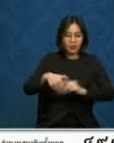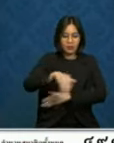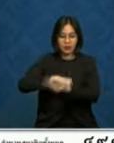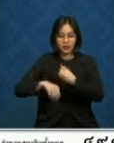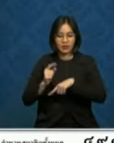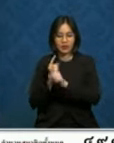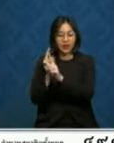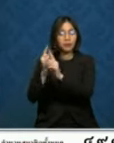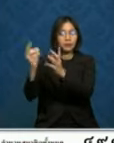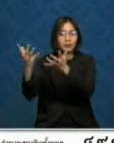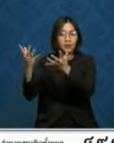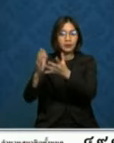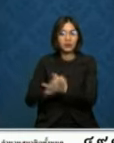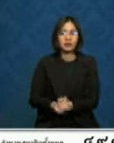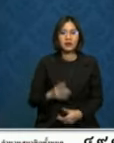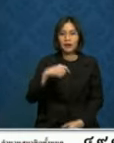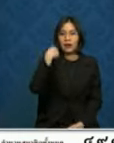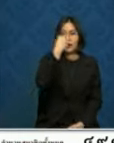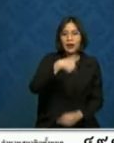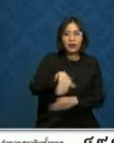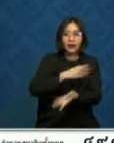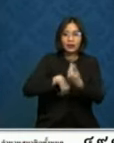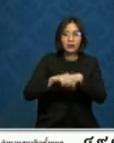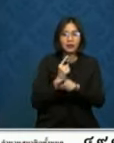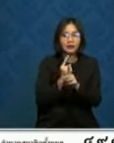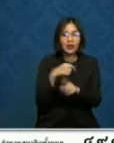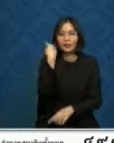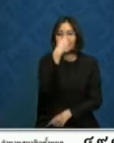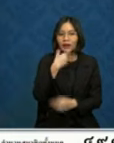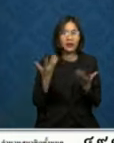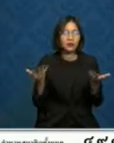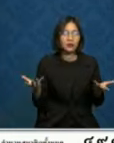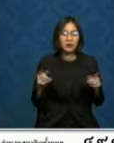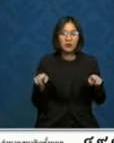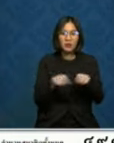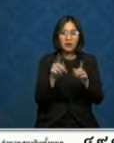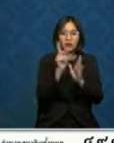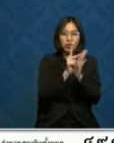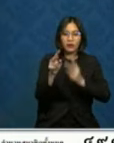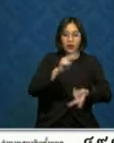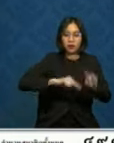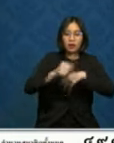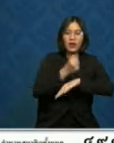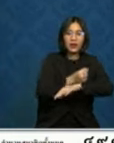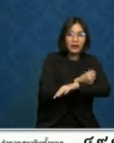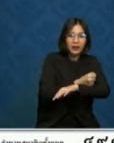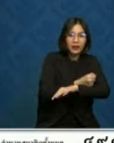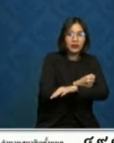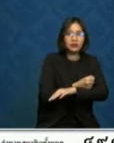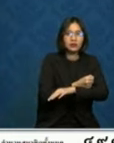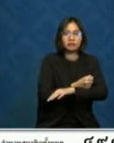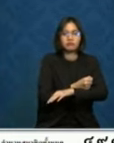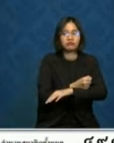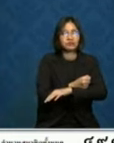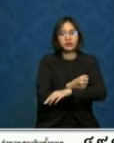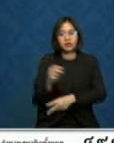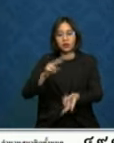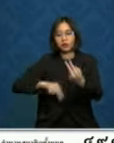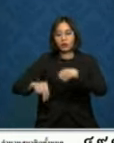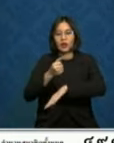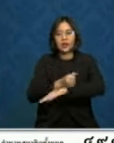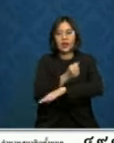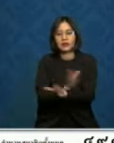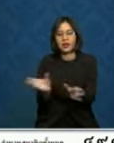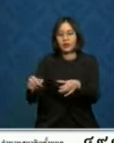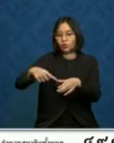ามแล้วจะไปให้ใครปฏิบัติตามครับเหมือนกฎหมายคุ้มครองแรงงานครับที่ไม่สามารถคุ้มครองแรงง